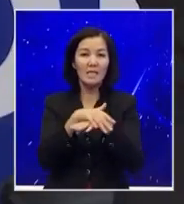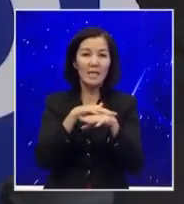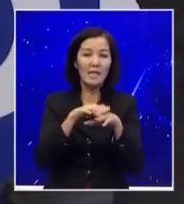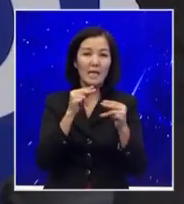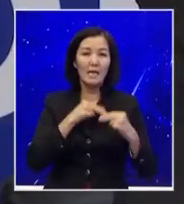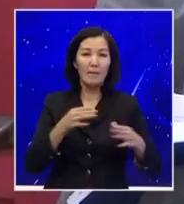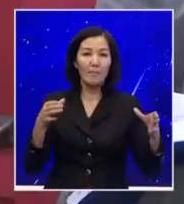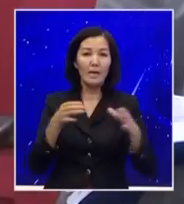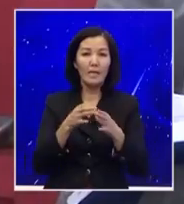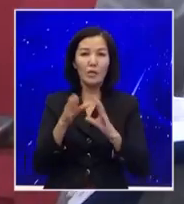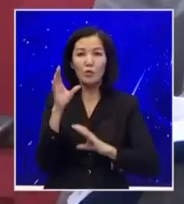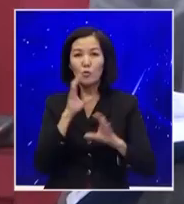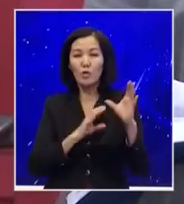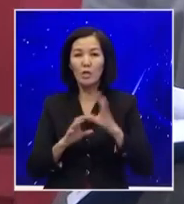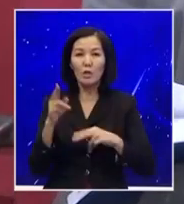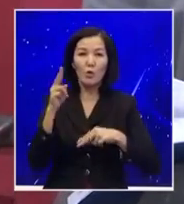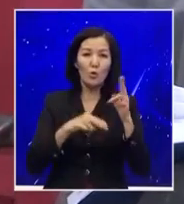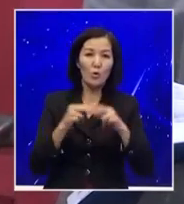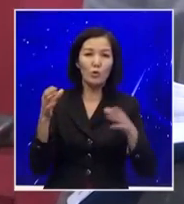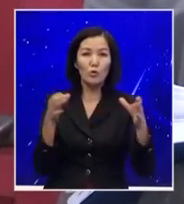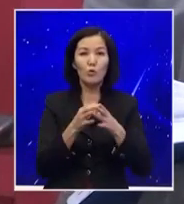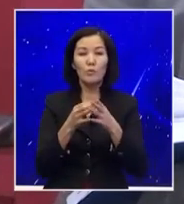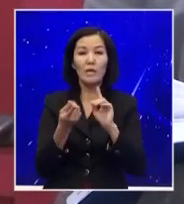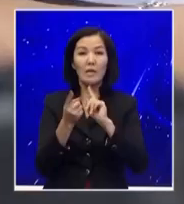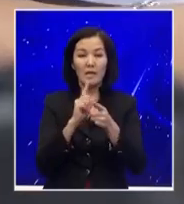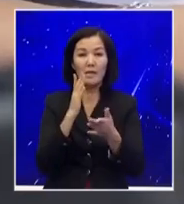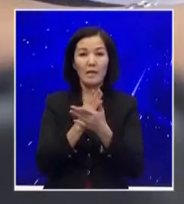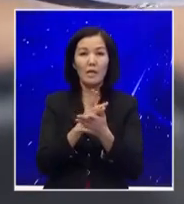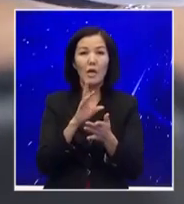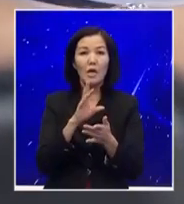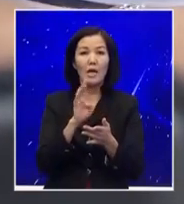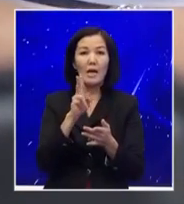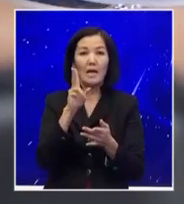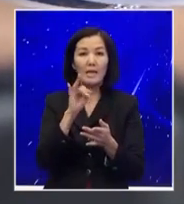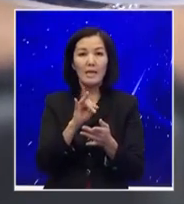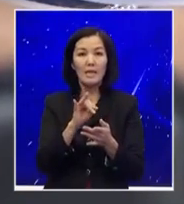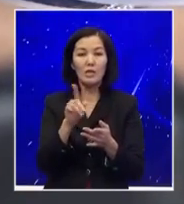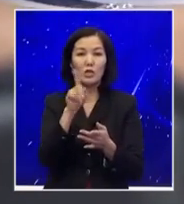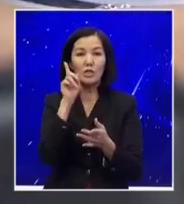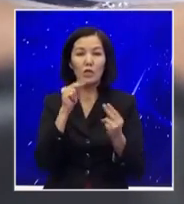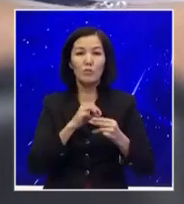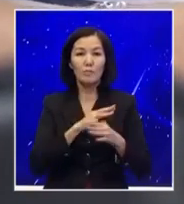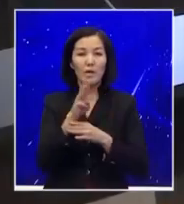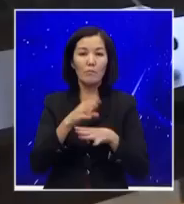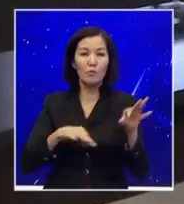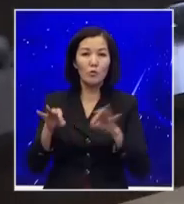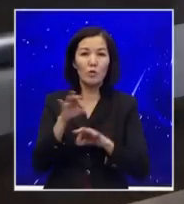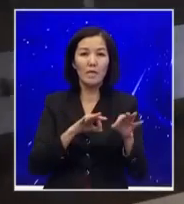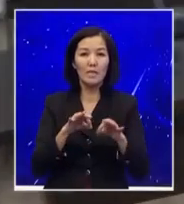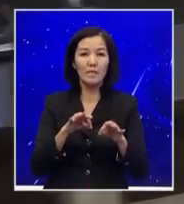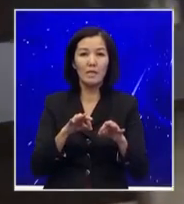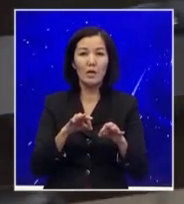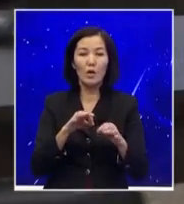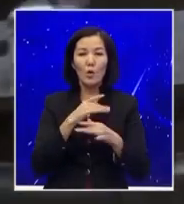ел еңбек отрядтарда студенттік құрылыс құрылымдарын айналмақ. Рустам Әли сондай-ақ жастарды жұмыспен қамтудың жол картасына